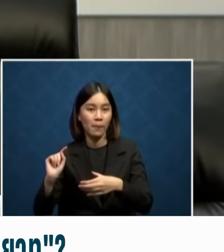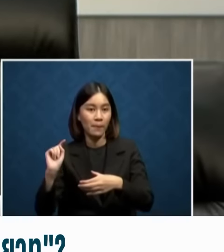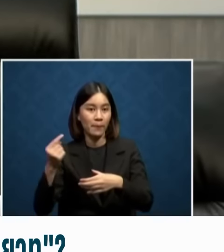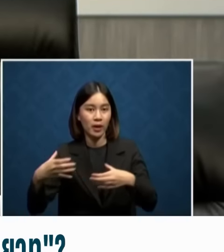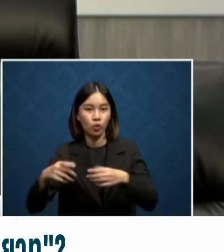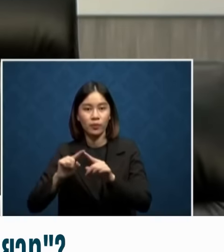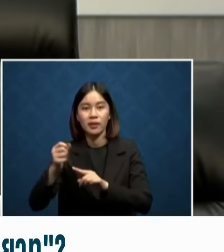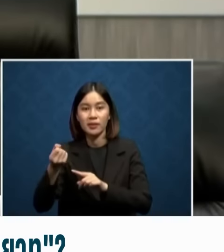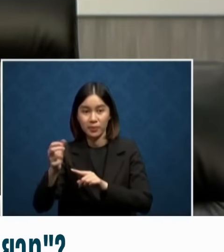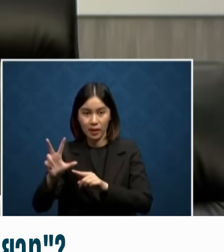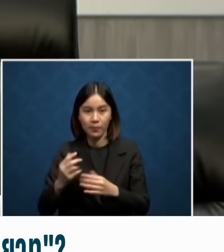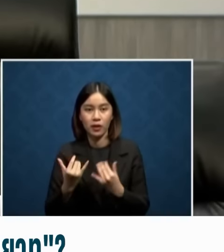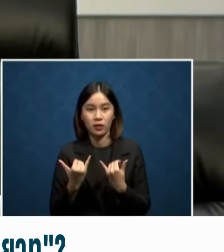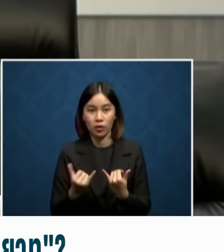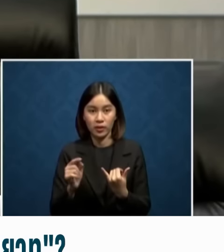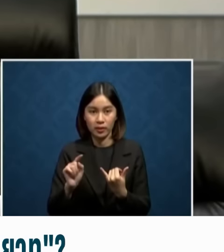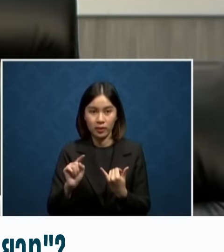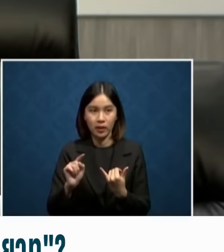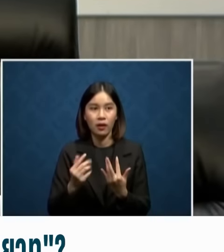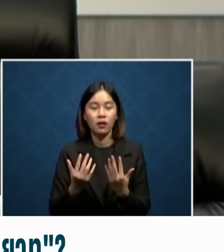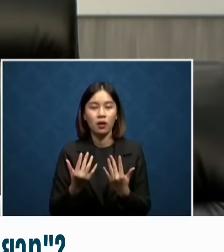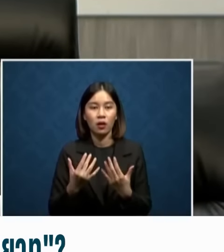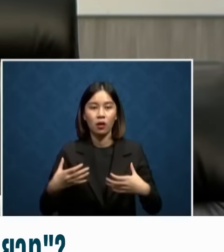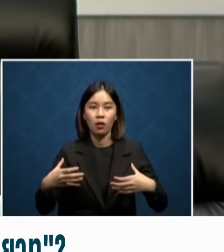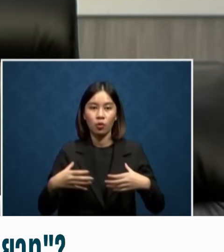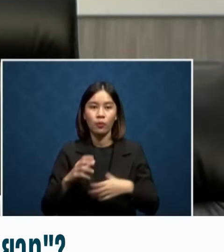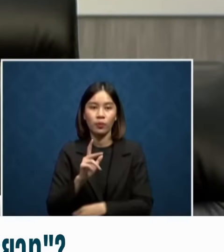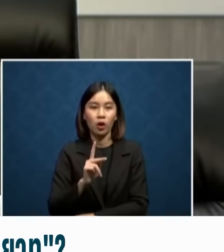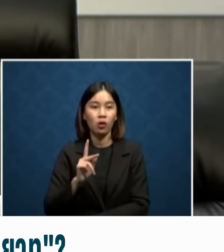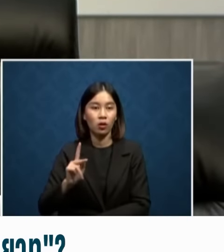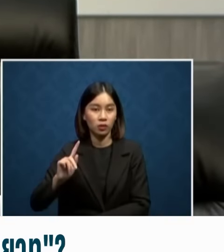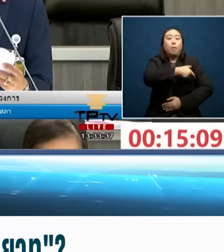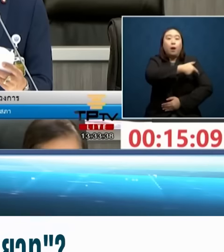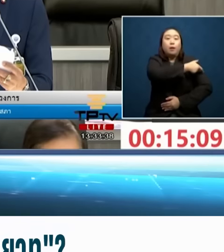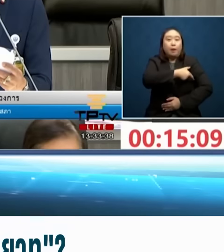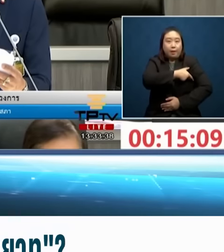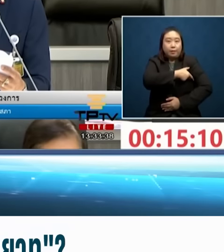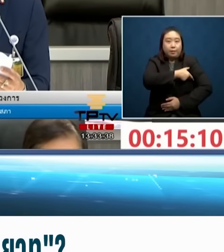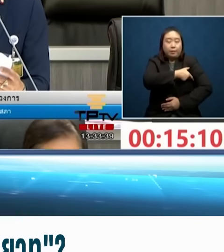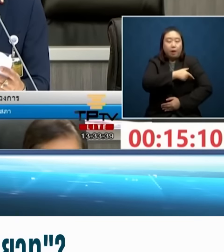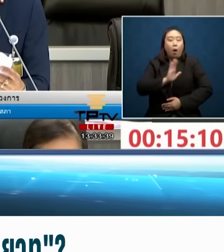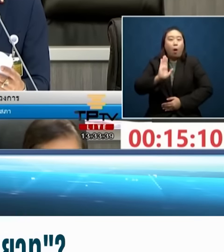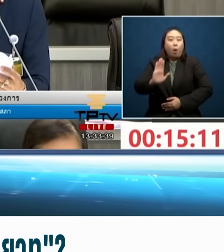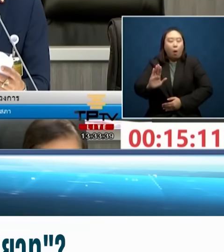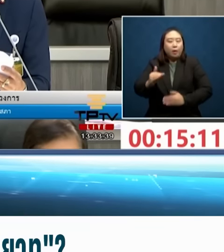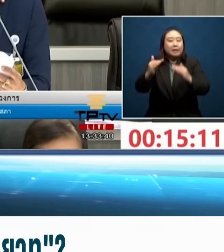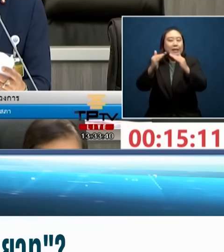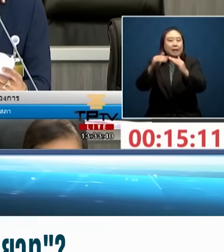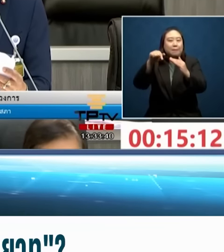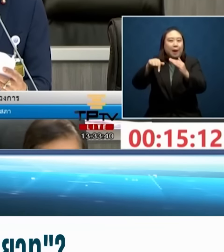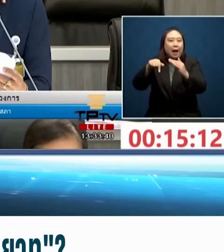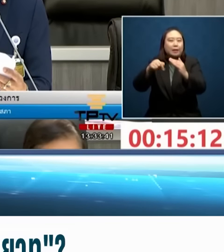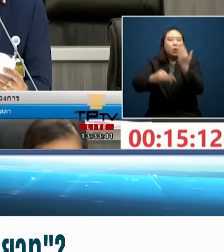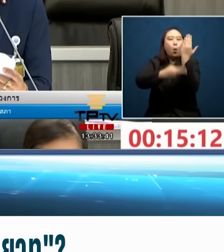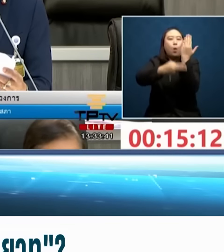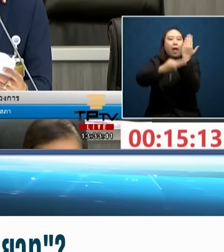นี้ไม่มีประโยชน์เพราะจะต้องใช้เวลาศึกษาไปถึง30วันซึ่งหากกกต.รับรองสว.ชุดใหม่เมื่อไหร่กรรมธิการชุดนี้ก็ต้องหยุด